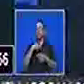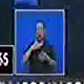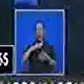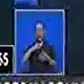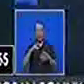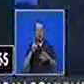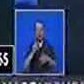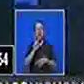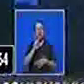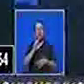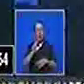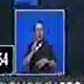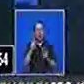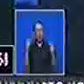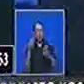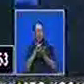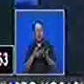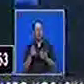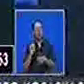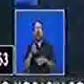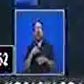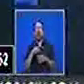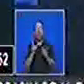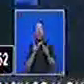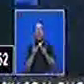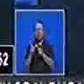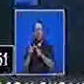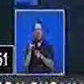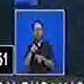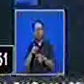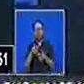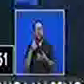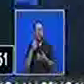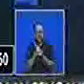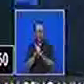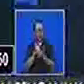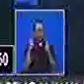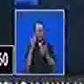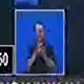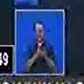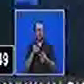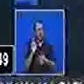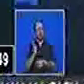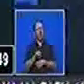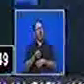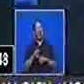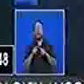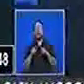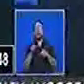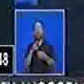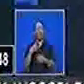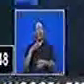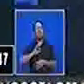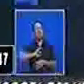waduk-waduk yang bisa dimanfaatkan. Tetapi karena sudah lama kita tidak mengoptimalkan pemanfaatan itu, maka